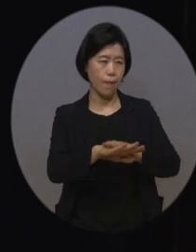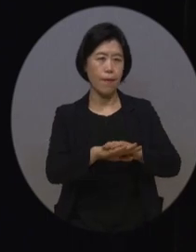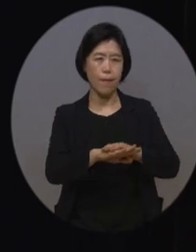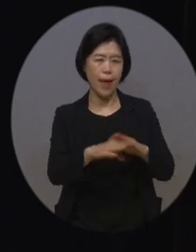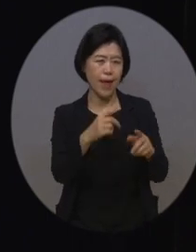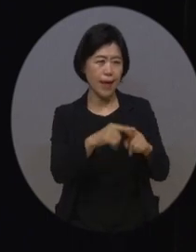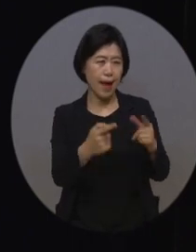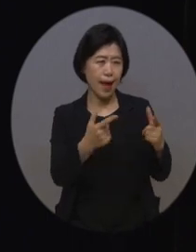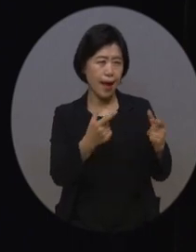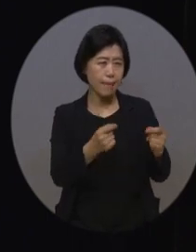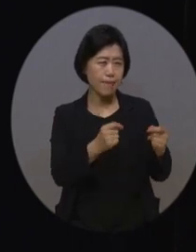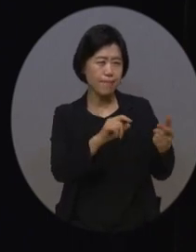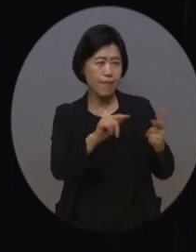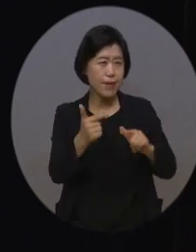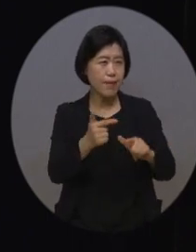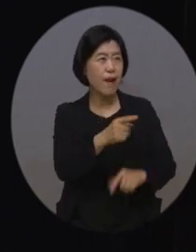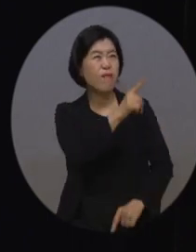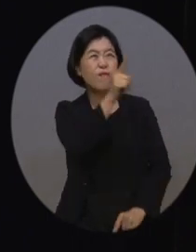찌른 탓이다.